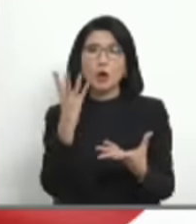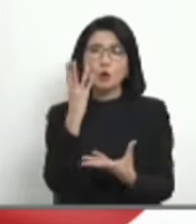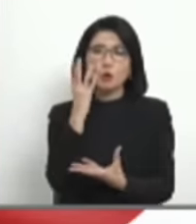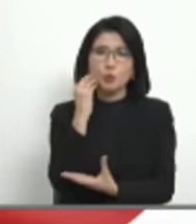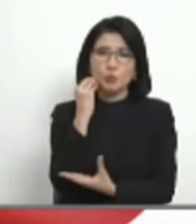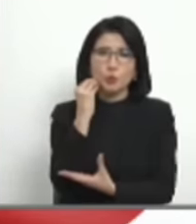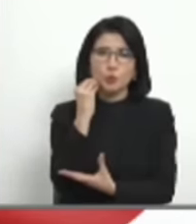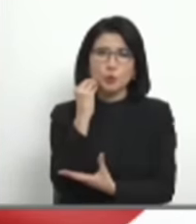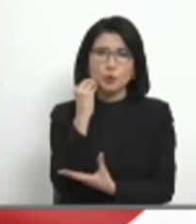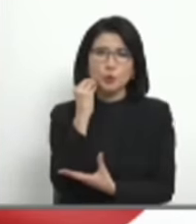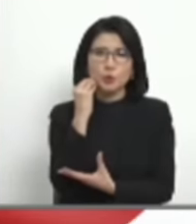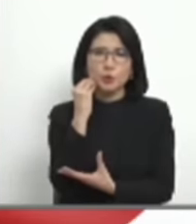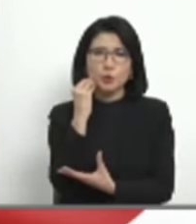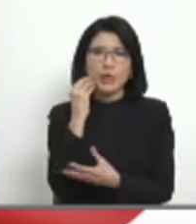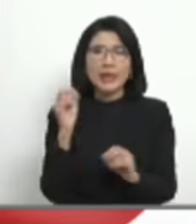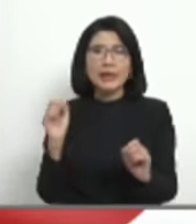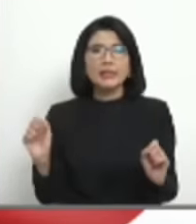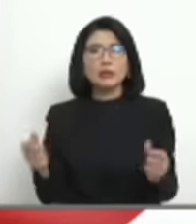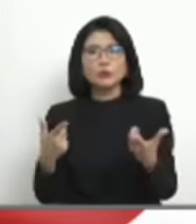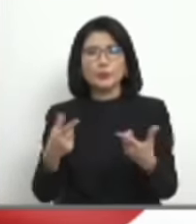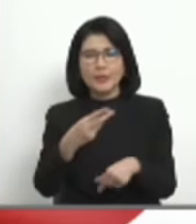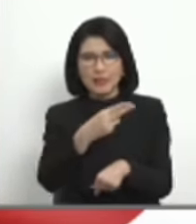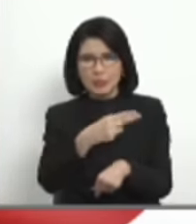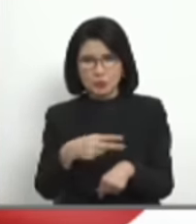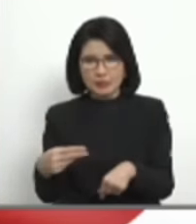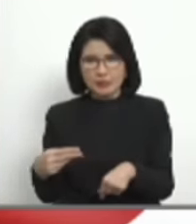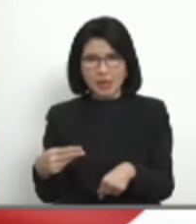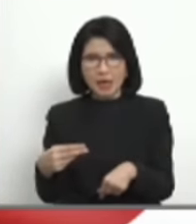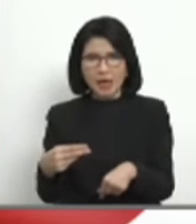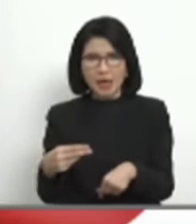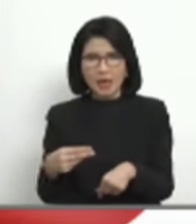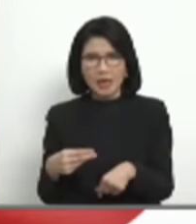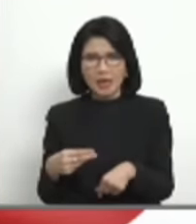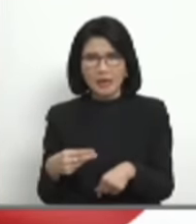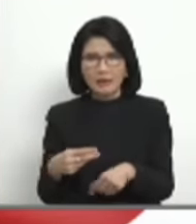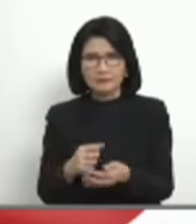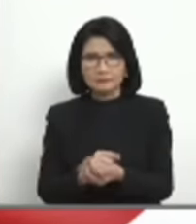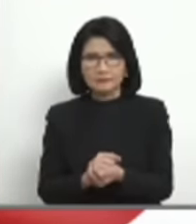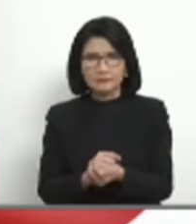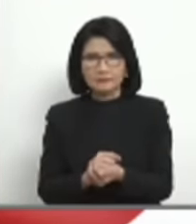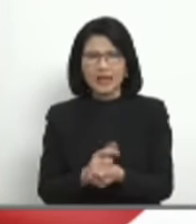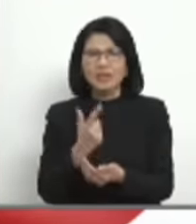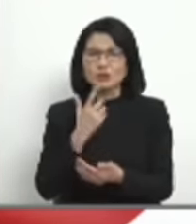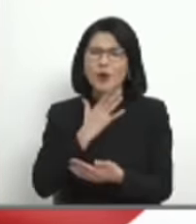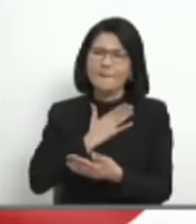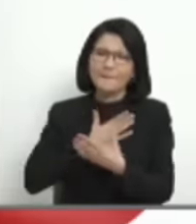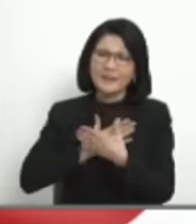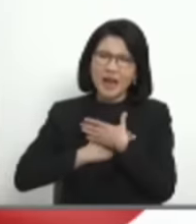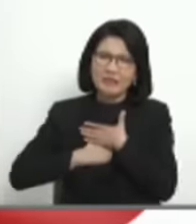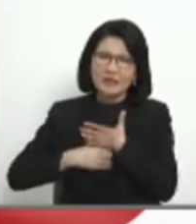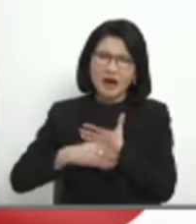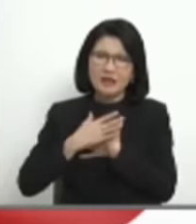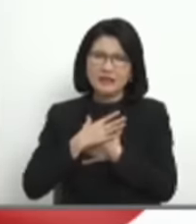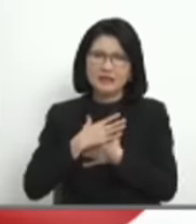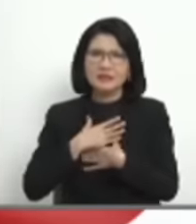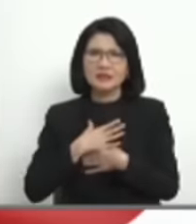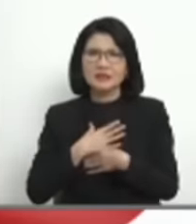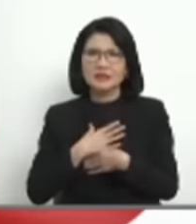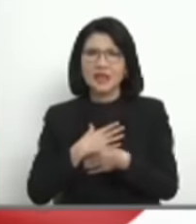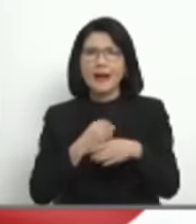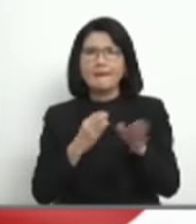ee hidup Indonesia termasuk cukup ee memprihatinkan dan Ini